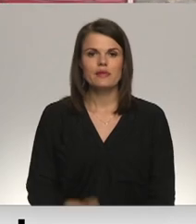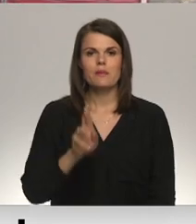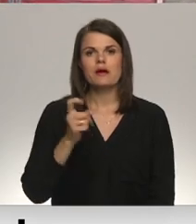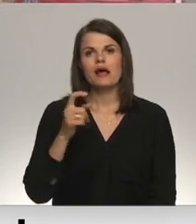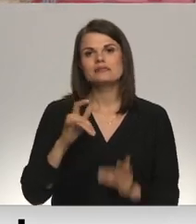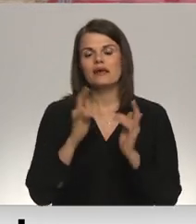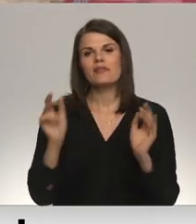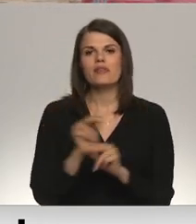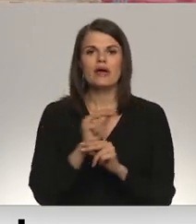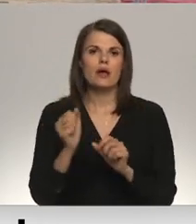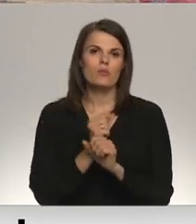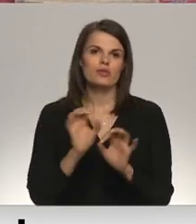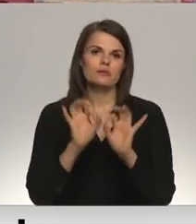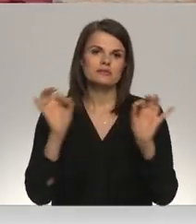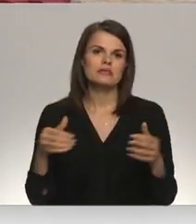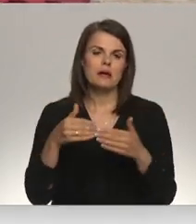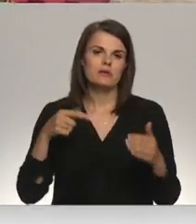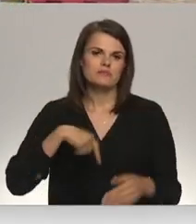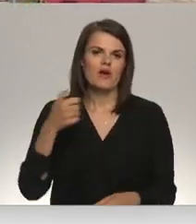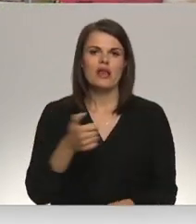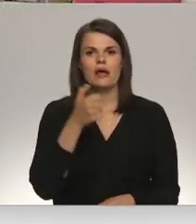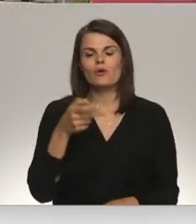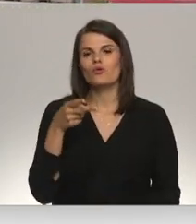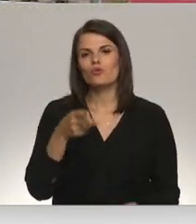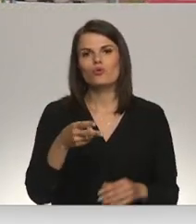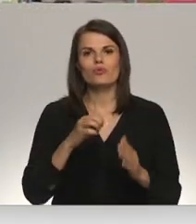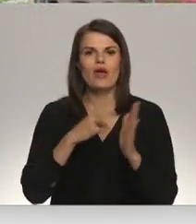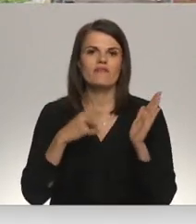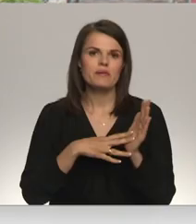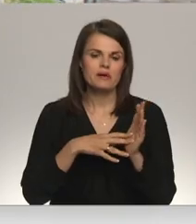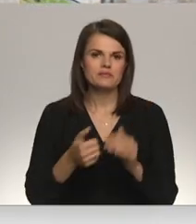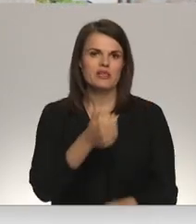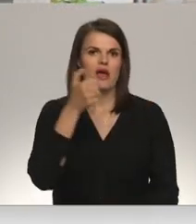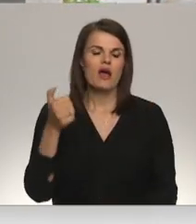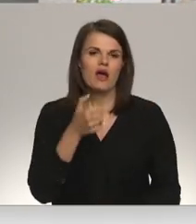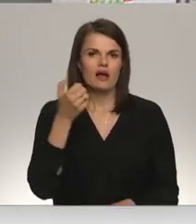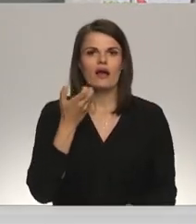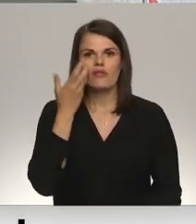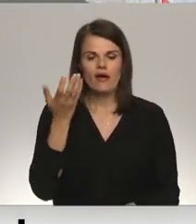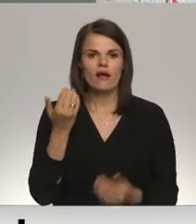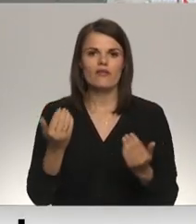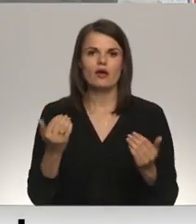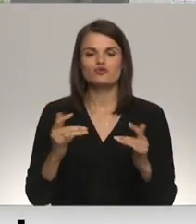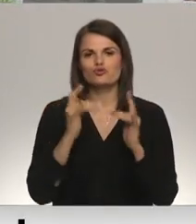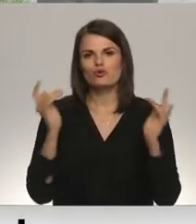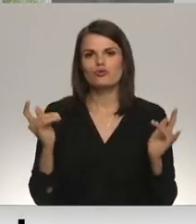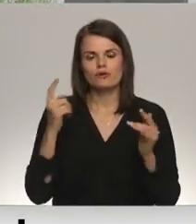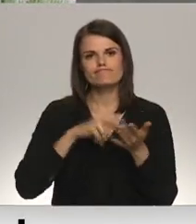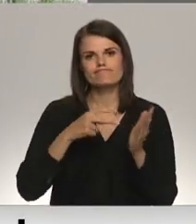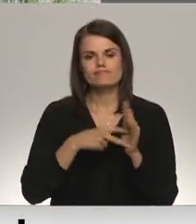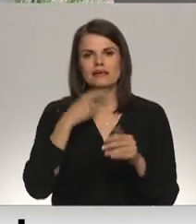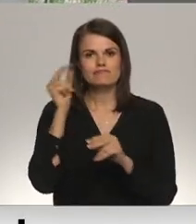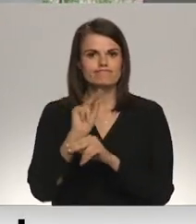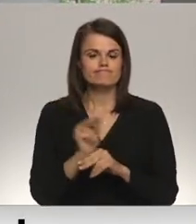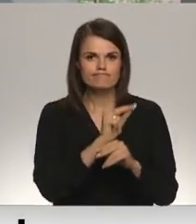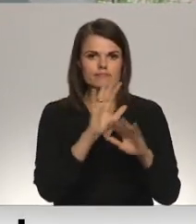Brahsas tilta remontdarbi sākti pirms vairākiem gadiem, 2019. Gadā, kad esošo tiltu iecerēja